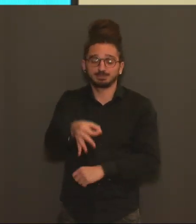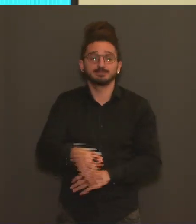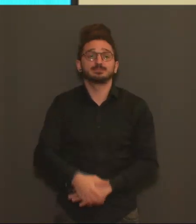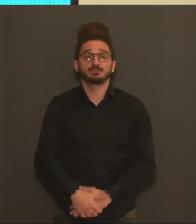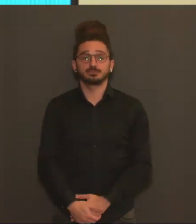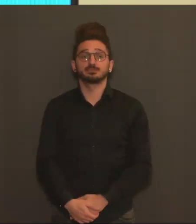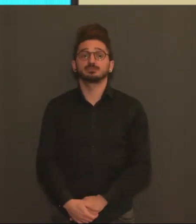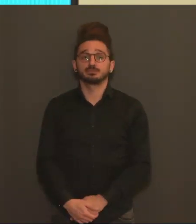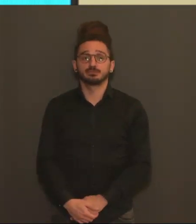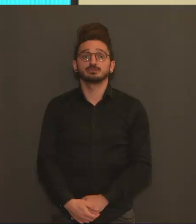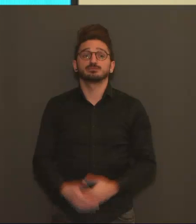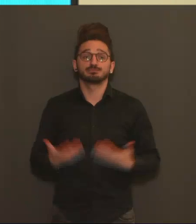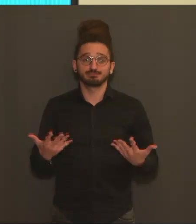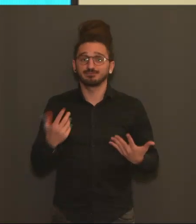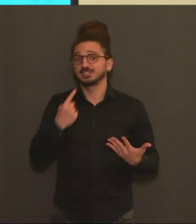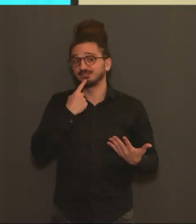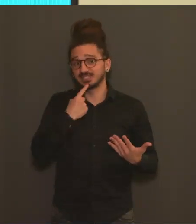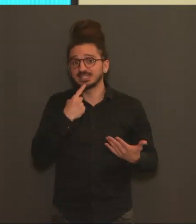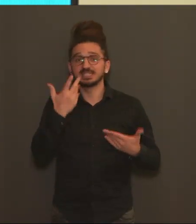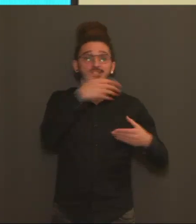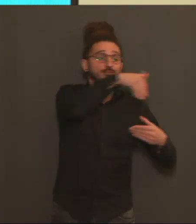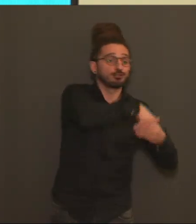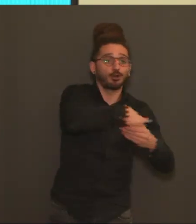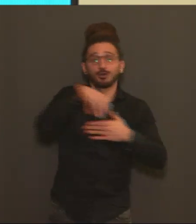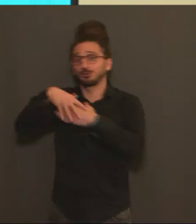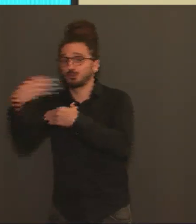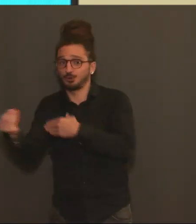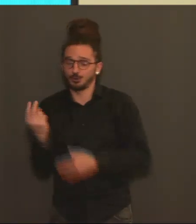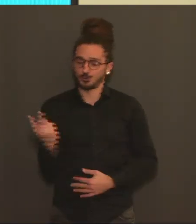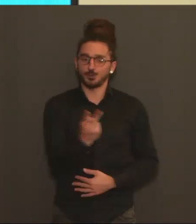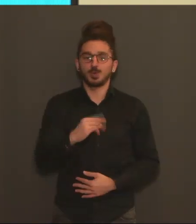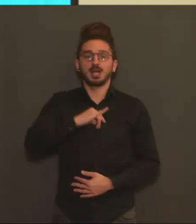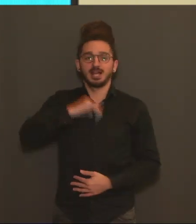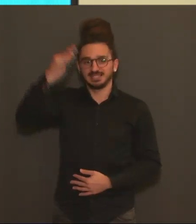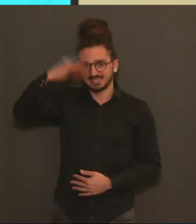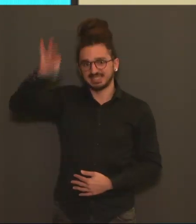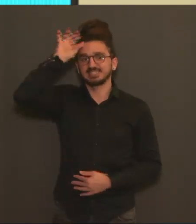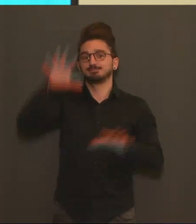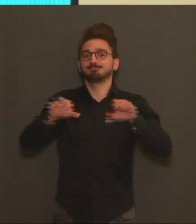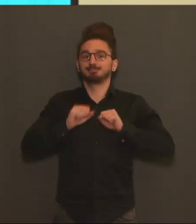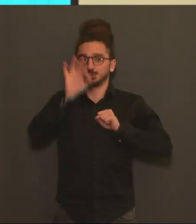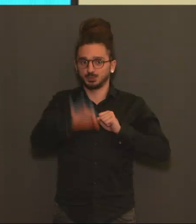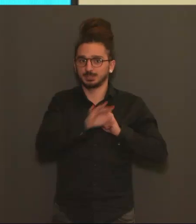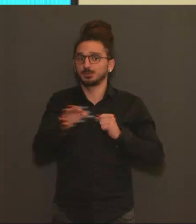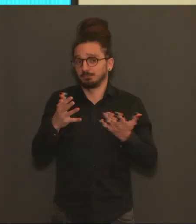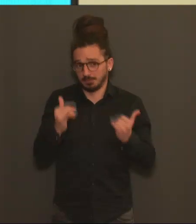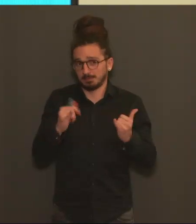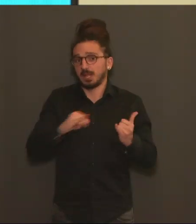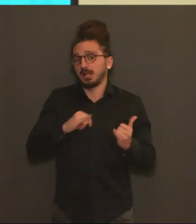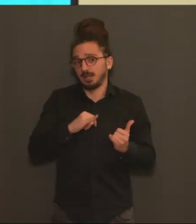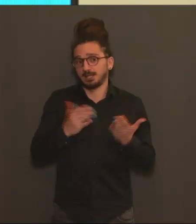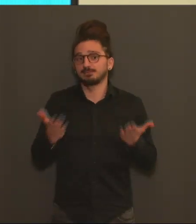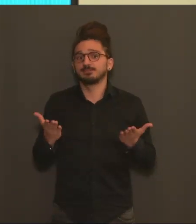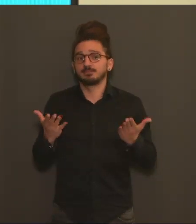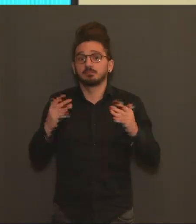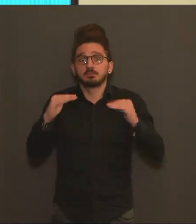comme à l'intérieur d'ailleurs, va être lié au nombre de personnes que l'on rencontre qui sont proches de vous, donc à la densité des contacts et aussi à